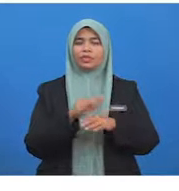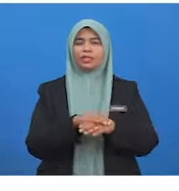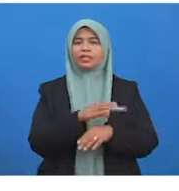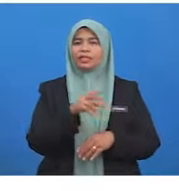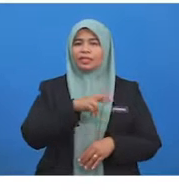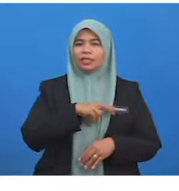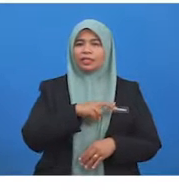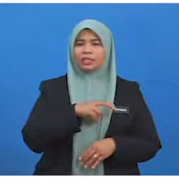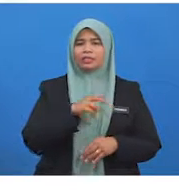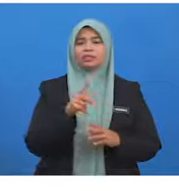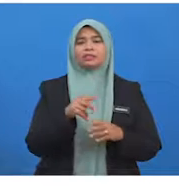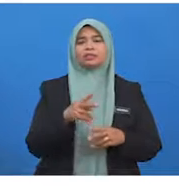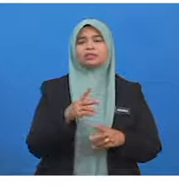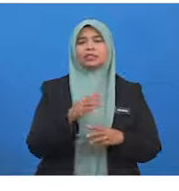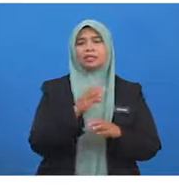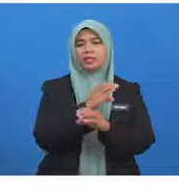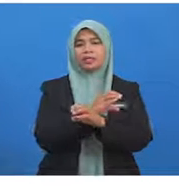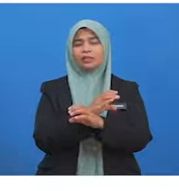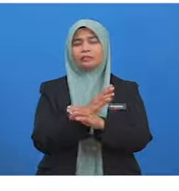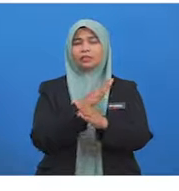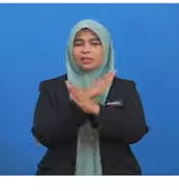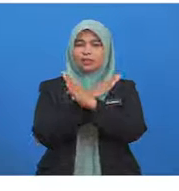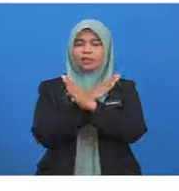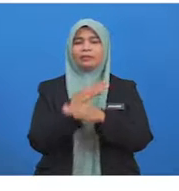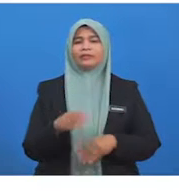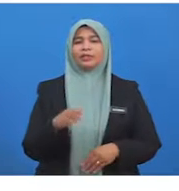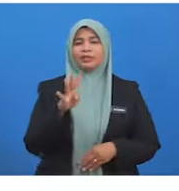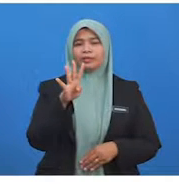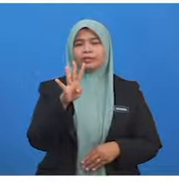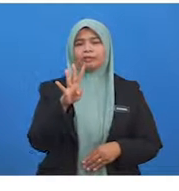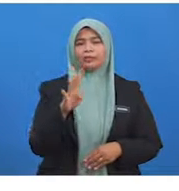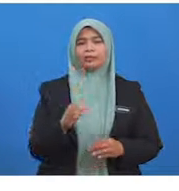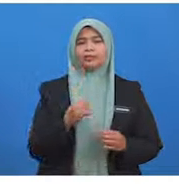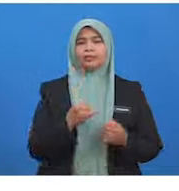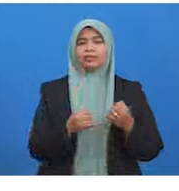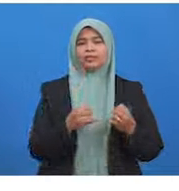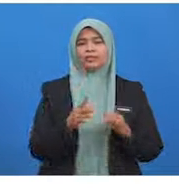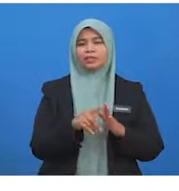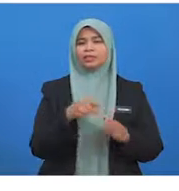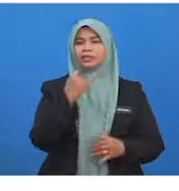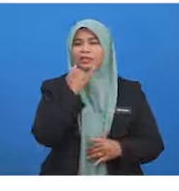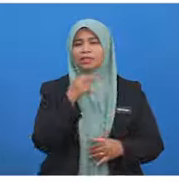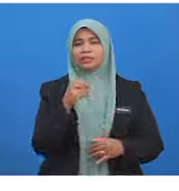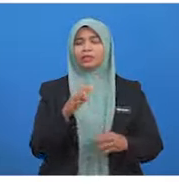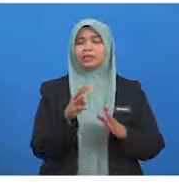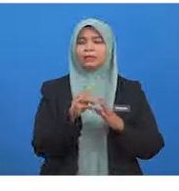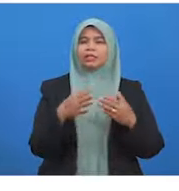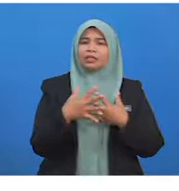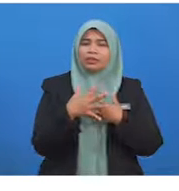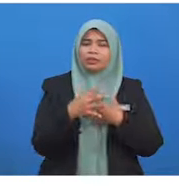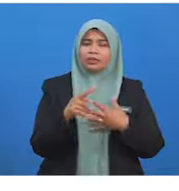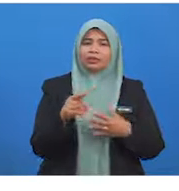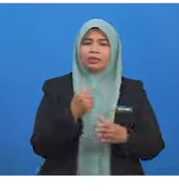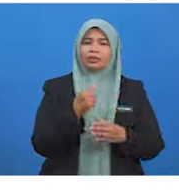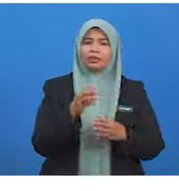keempat, jika kesalahannya menakut-nakutkan atau menimbulkan huru-hara, mengganggu laluan orang lain